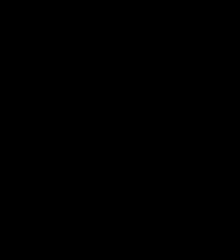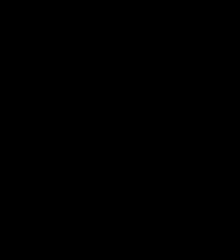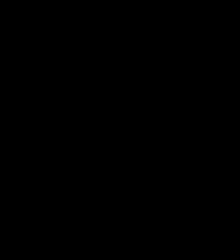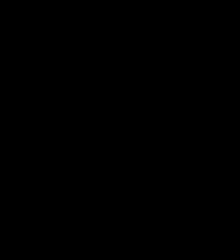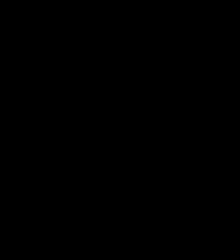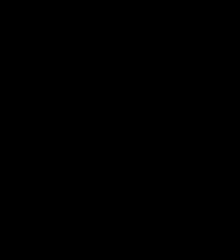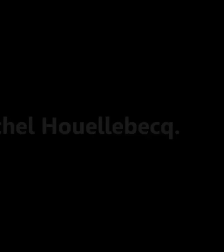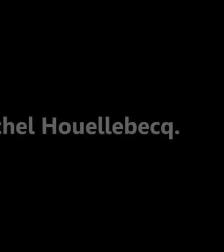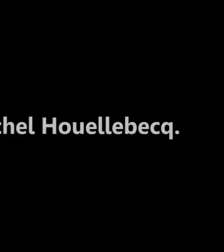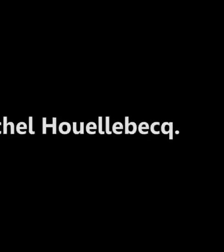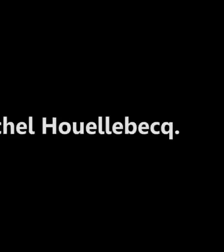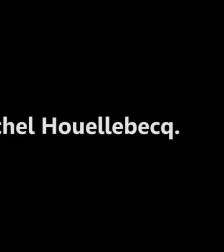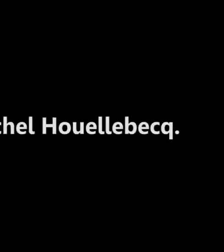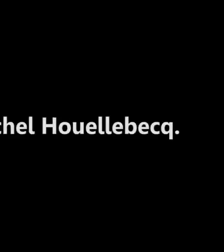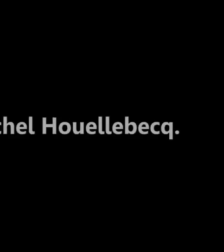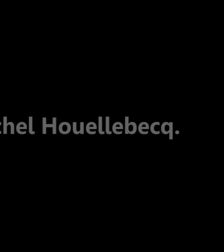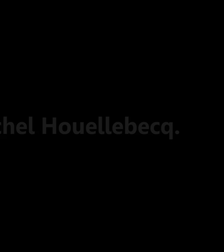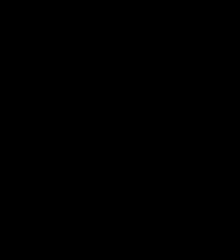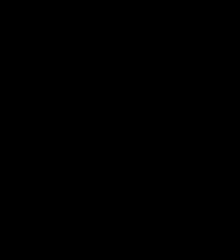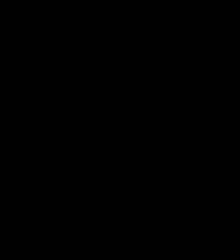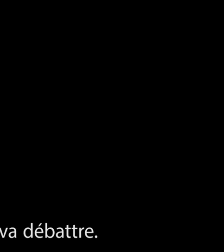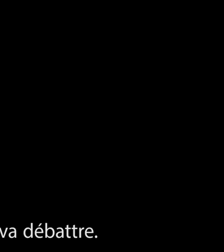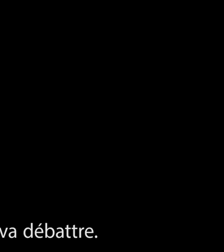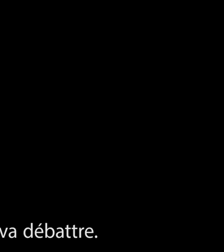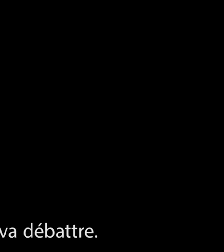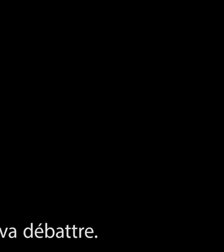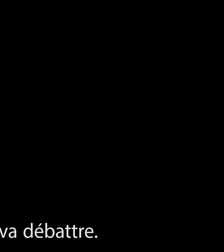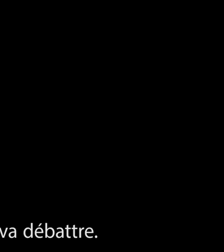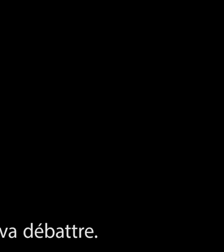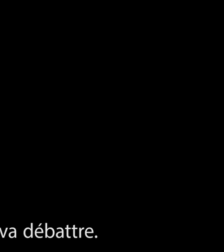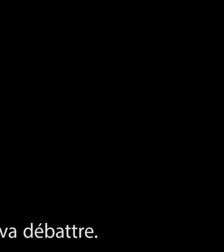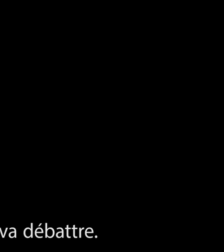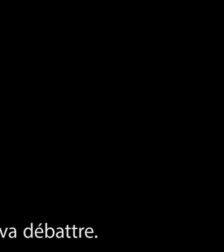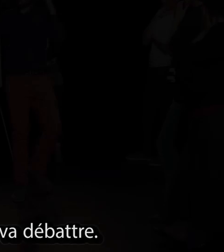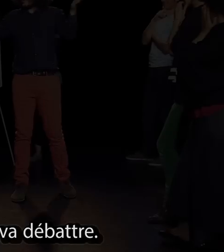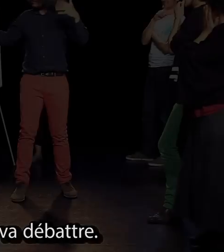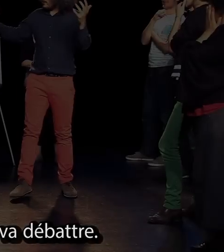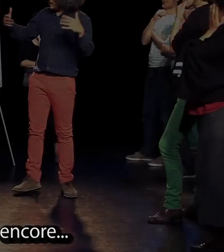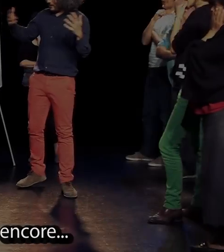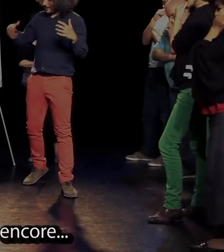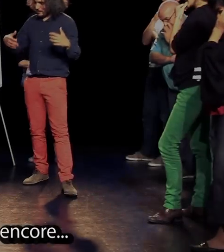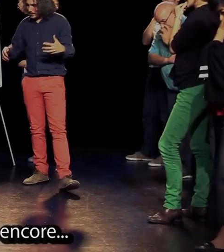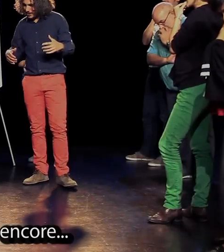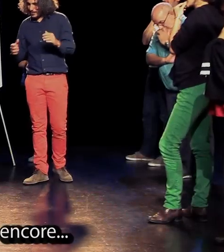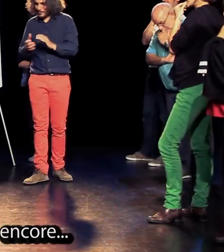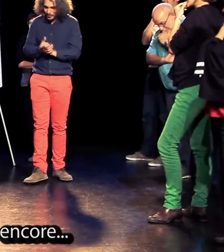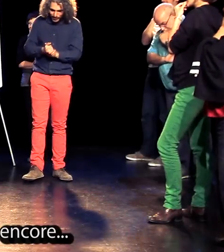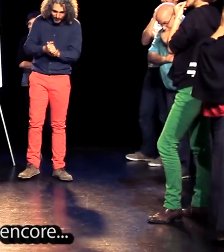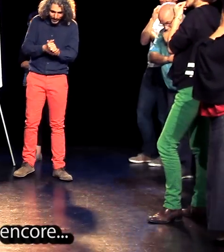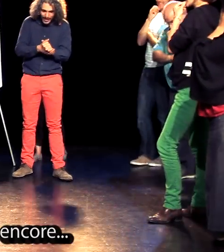L'islam, c'est quand même la religion la plus con. Ok. Allez, maintenant, on va débattre. Donc, allez,